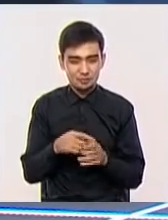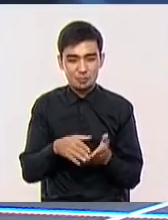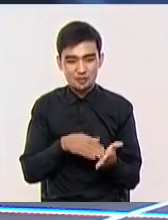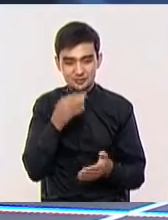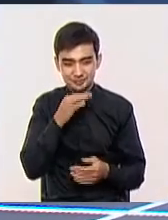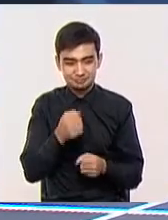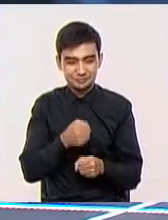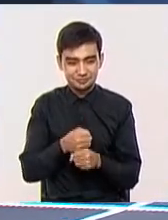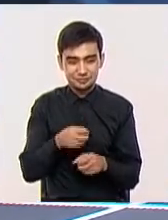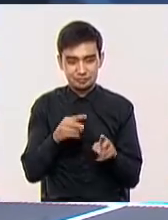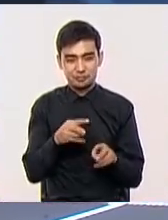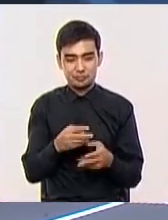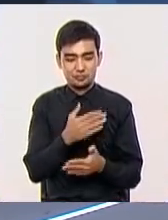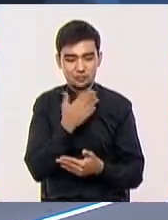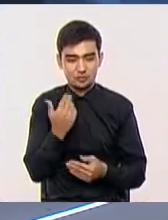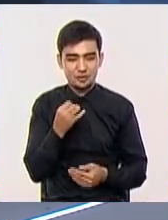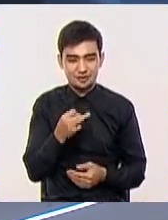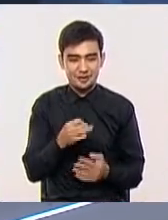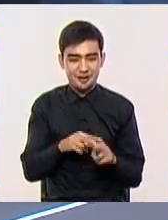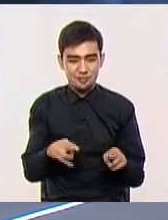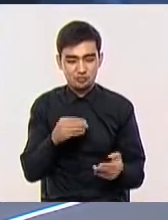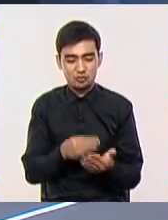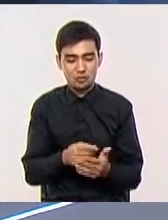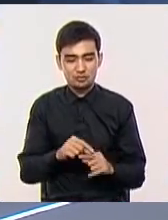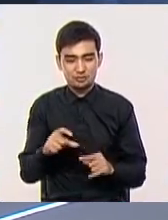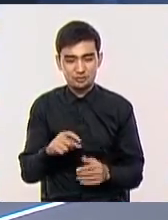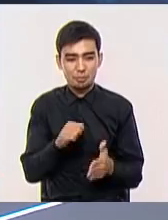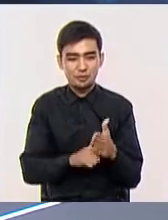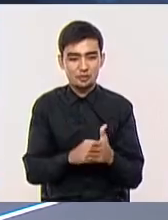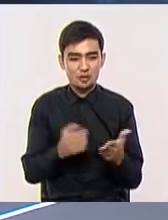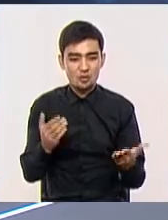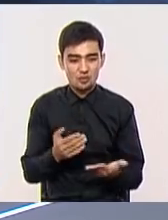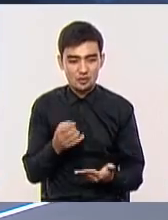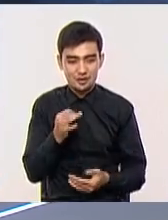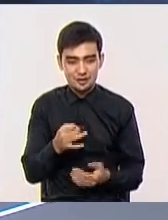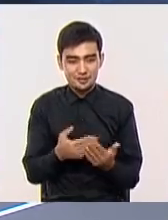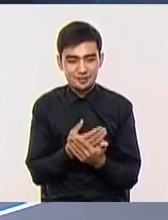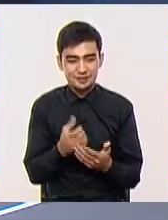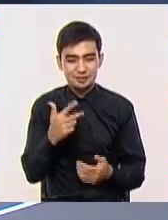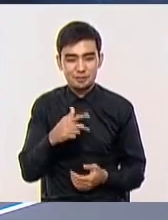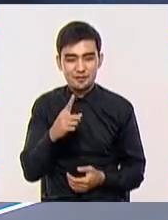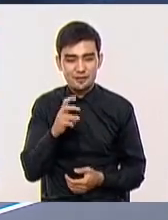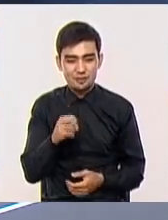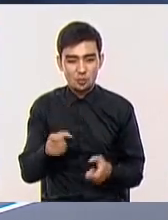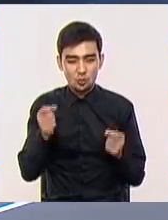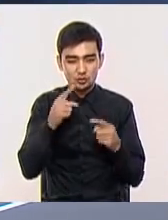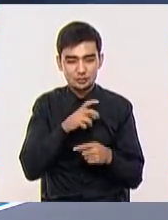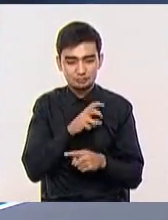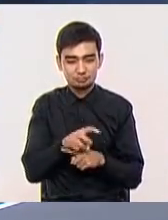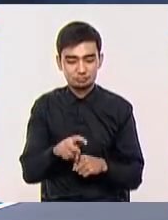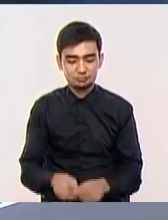бағасына бақылау болмай тұр. Жалпы мұндай қымбатшылыққа не себеп? Информбюро тілшілер зерттеп көрген еді.